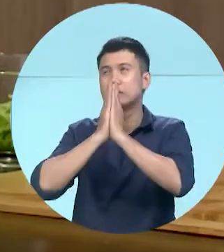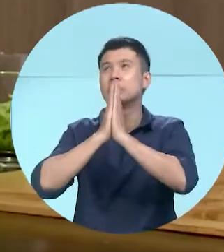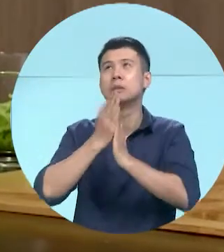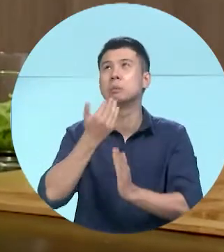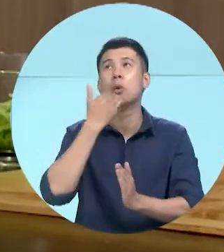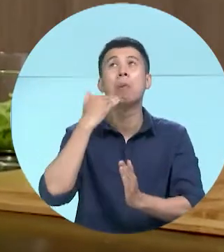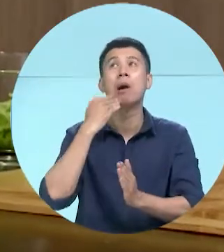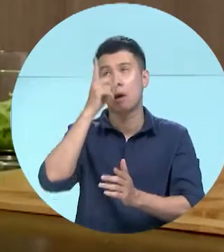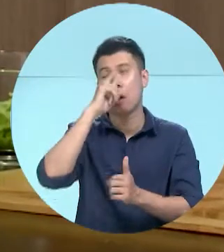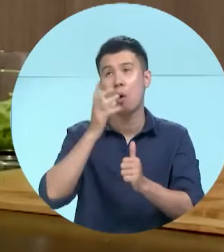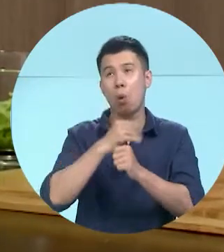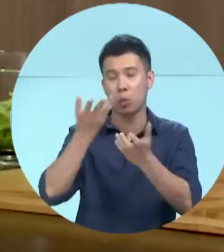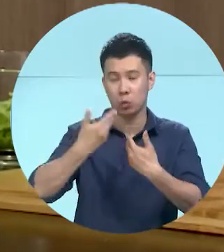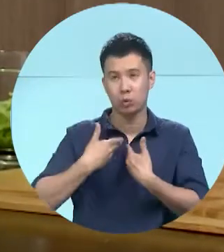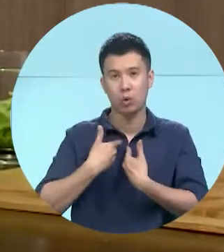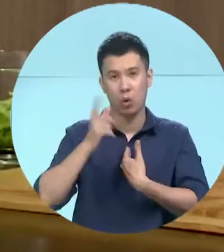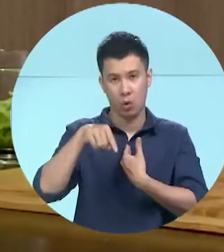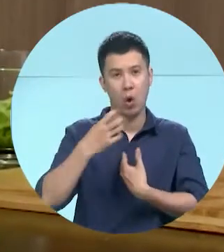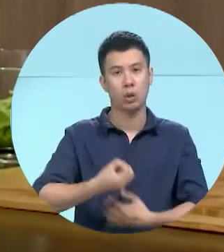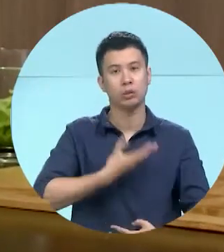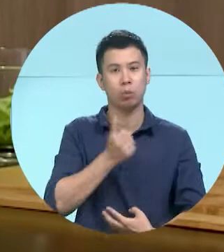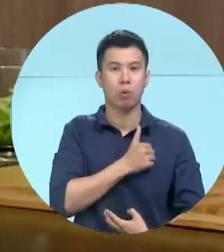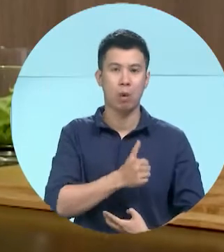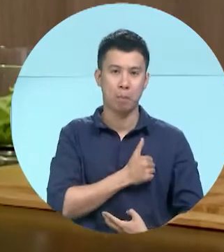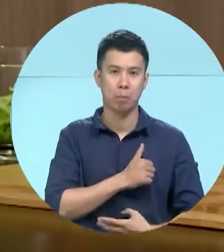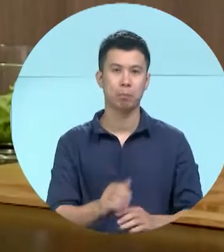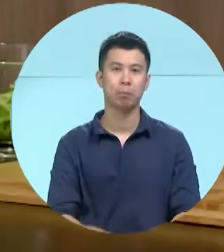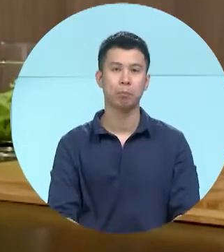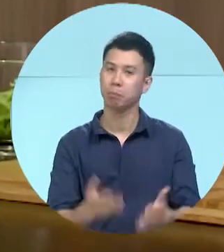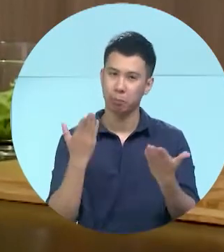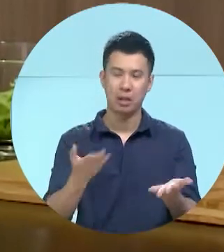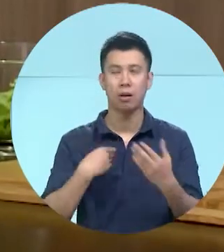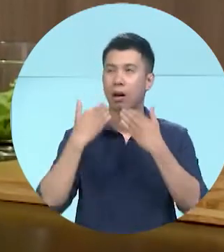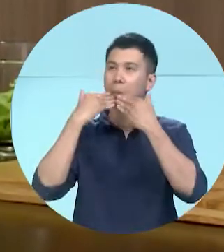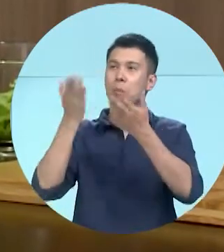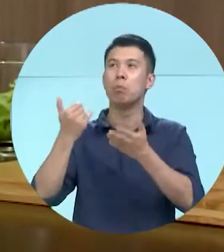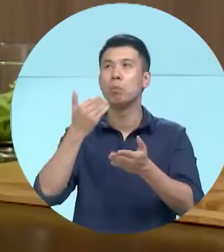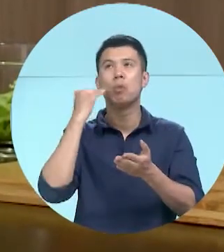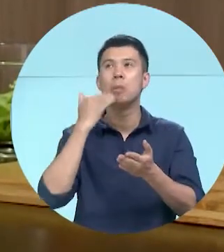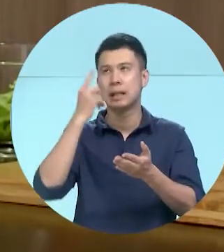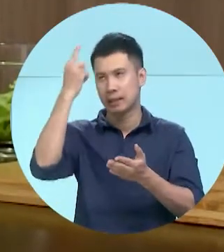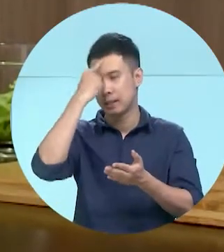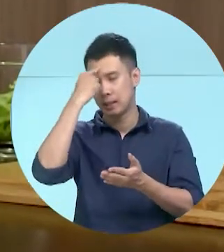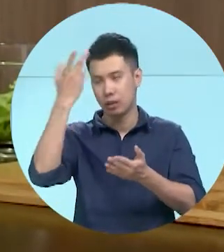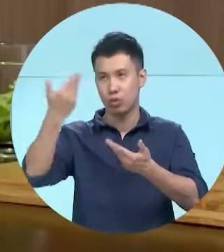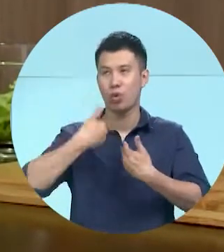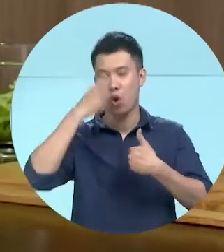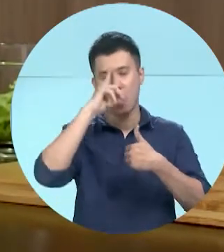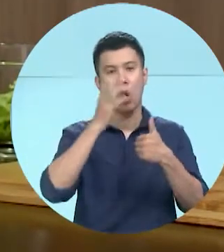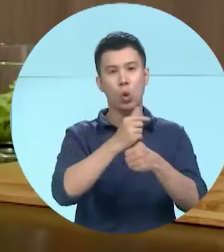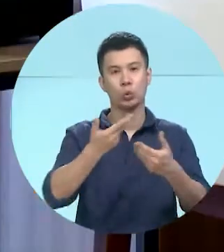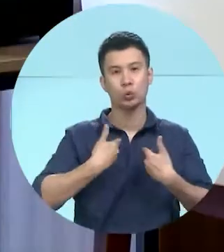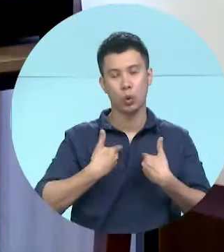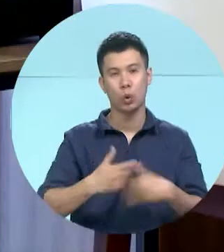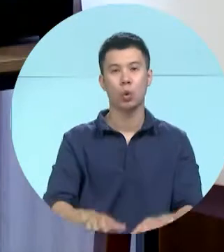mẹ buông tay cho mình cơ hội được sống độc lập. Và cho đến bây giờ mình vẫn cảm ơn bố mẹ đã dũng cảm cho mình cơ hội